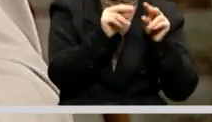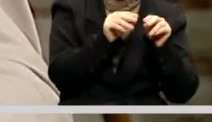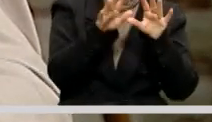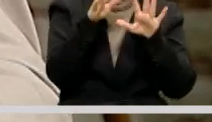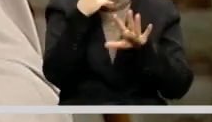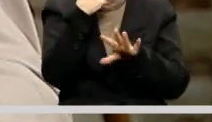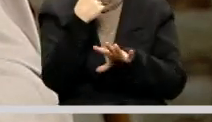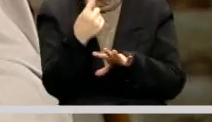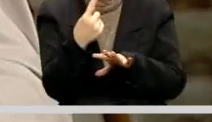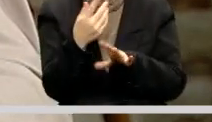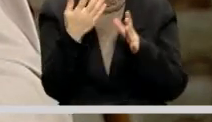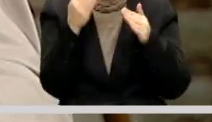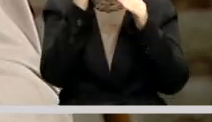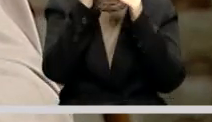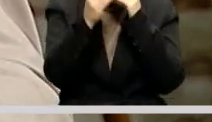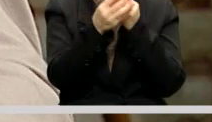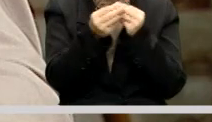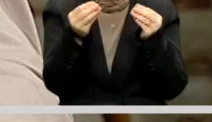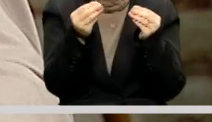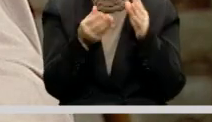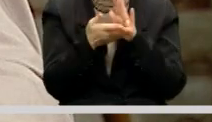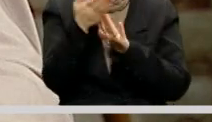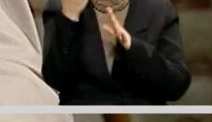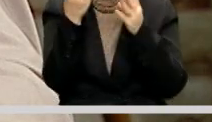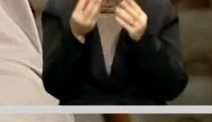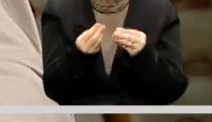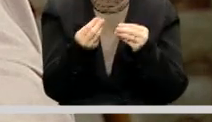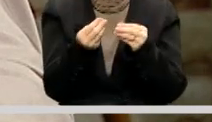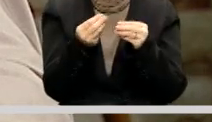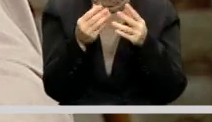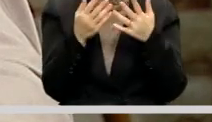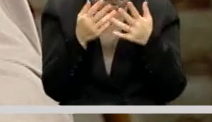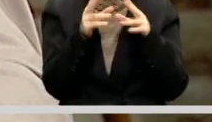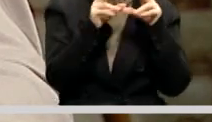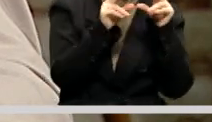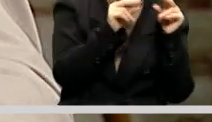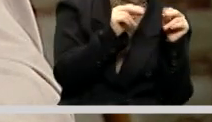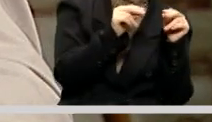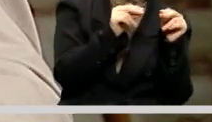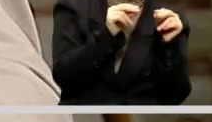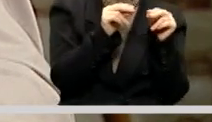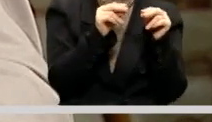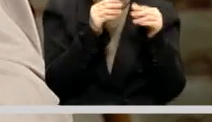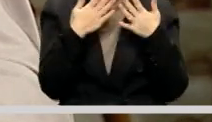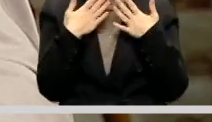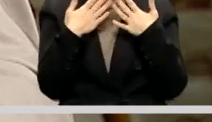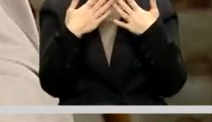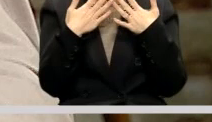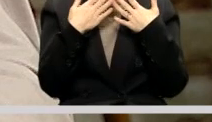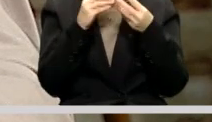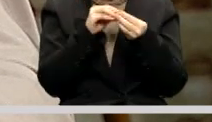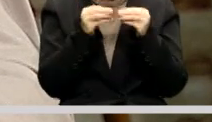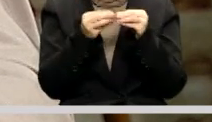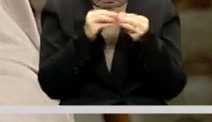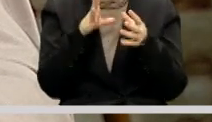yaygın olduğunu bildiğimiz uyku apnesi. Tıkayıcı tipte ya da santral tipte uyku apnesi. Yine bir